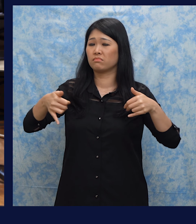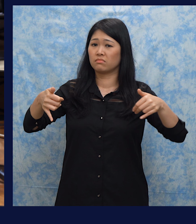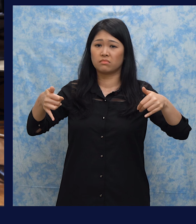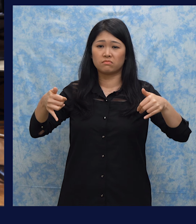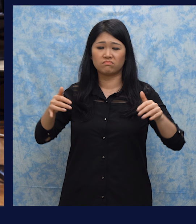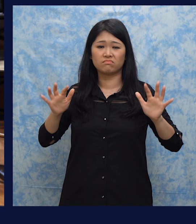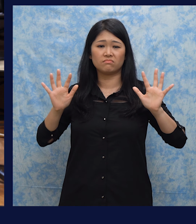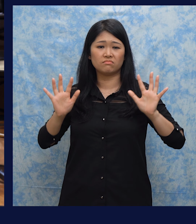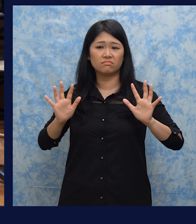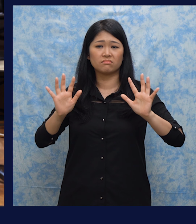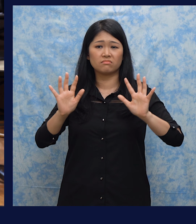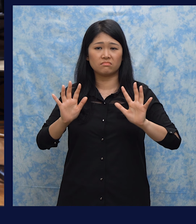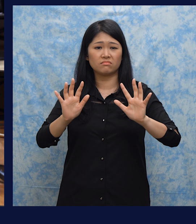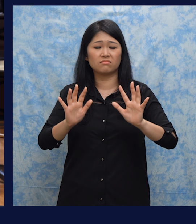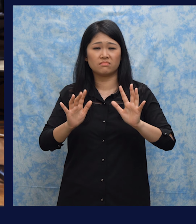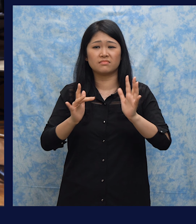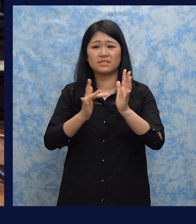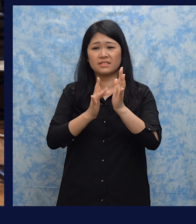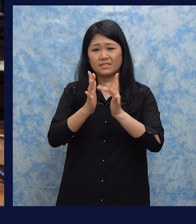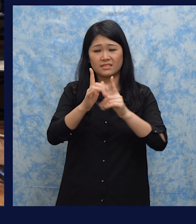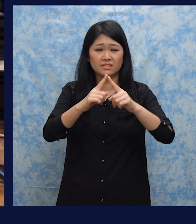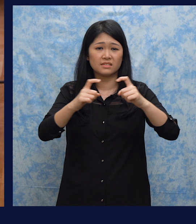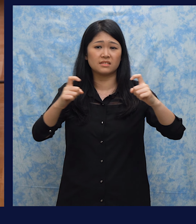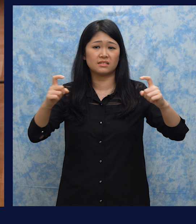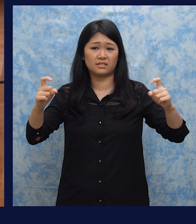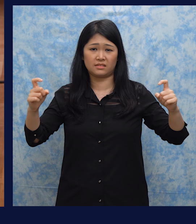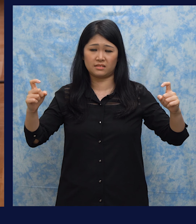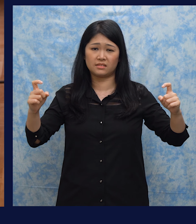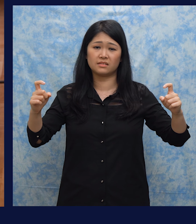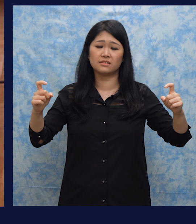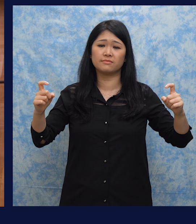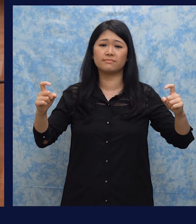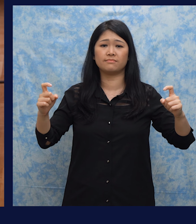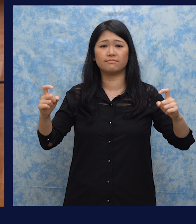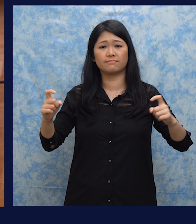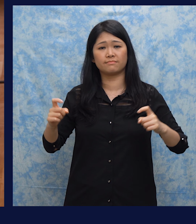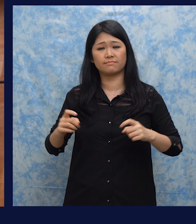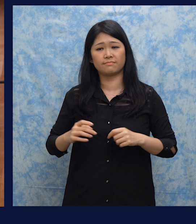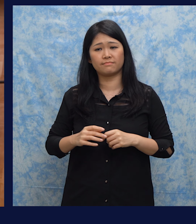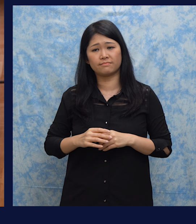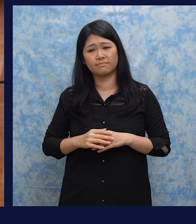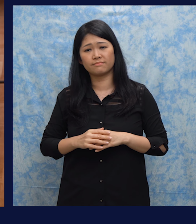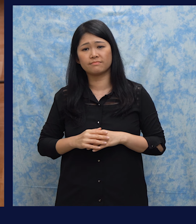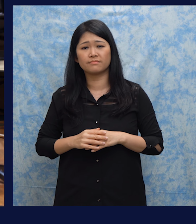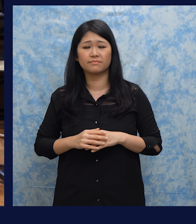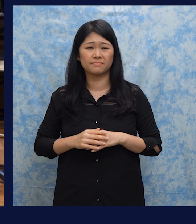heilige Stadt und erschienen vielen.